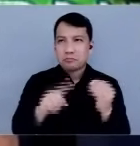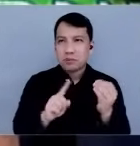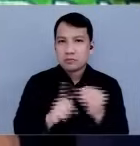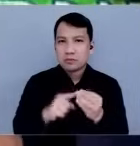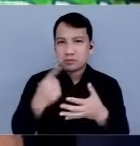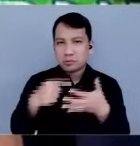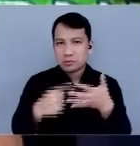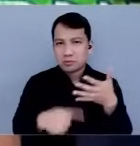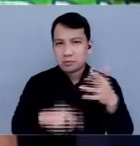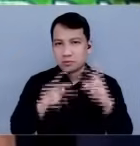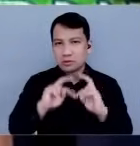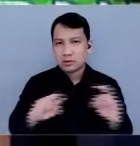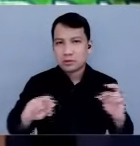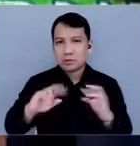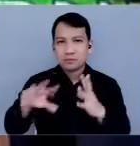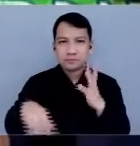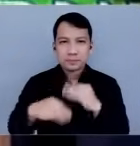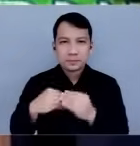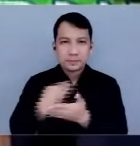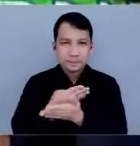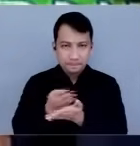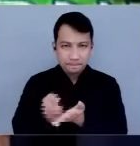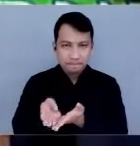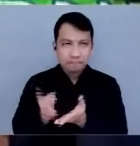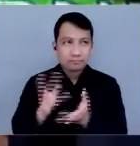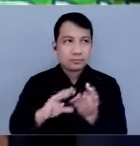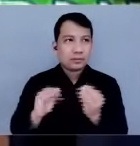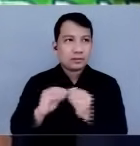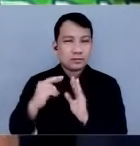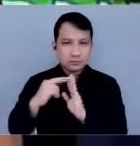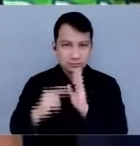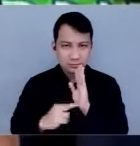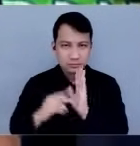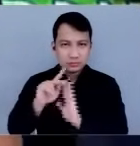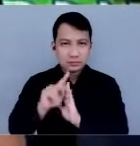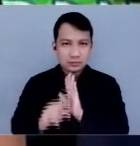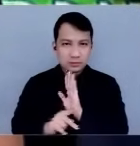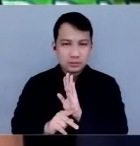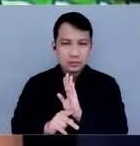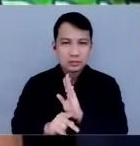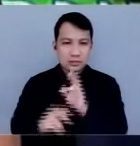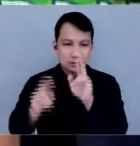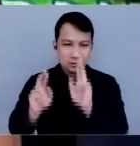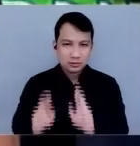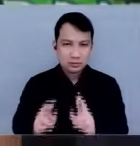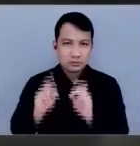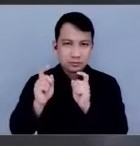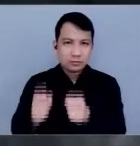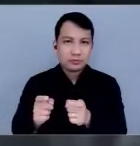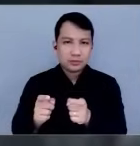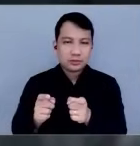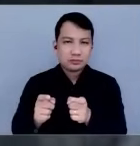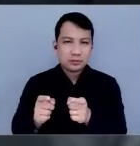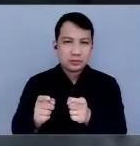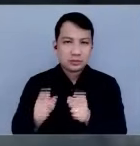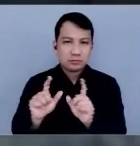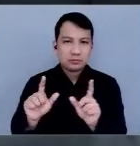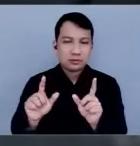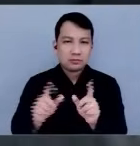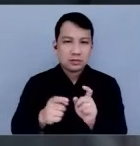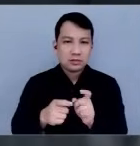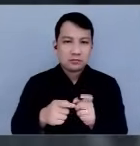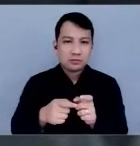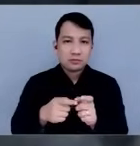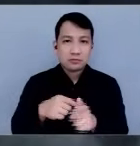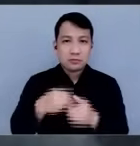in terms of budgetary rules and guidelines po with respect sa giving of rewards po. Ayon naman